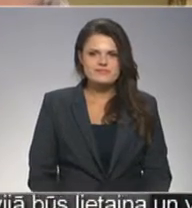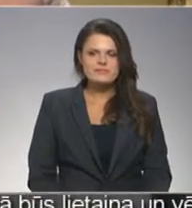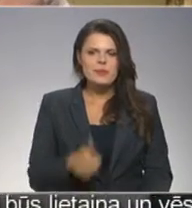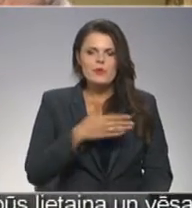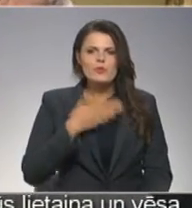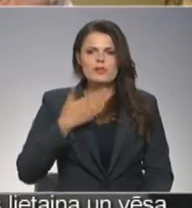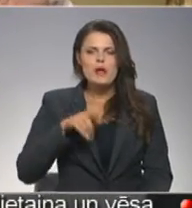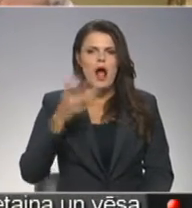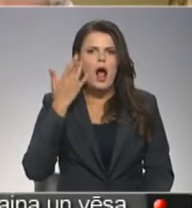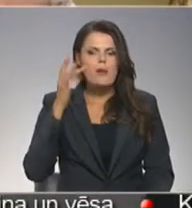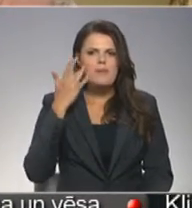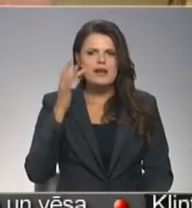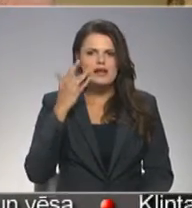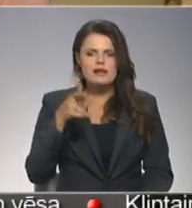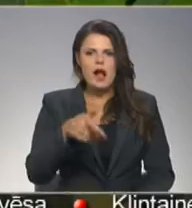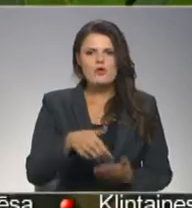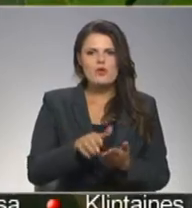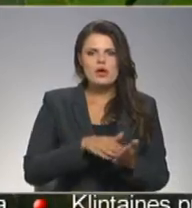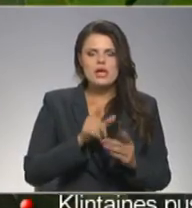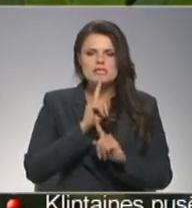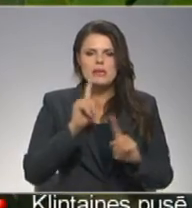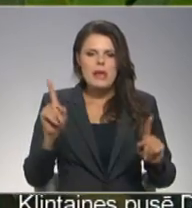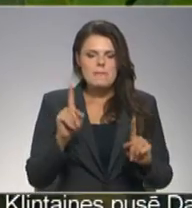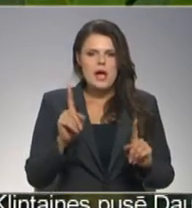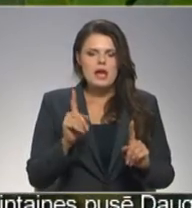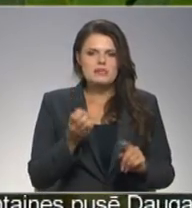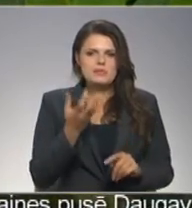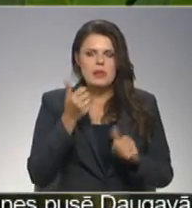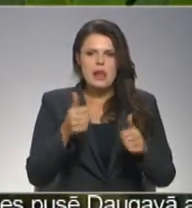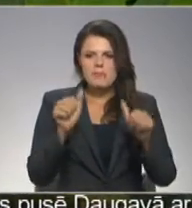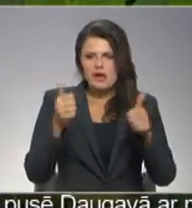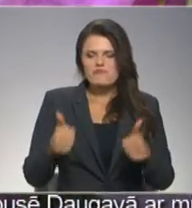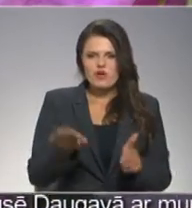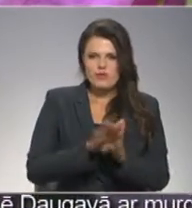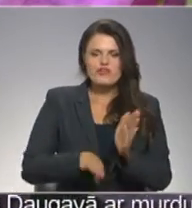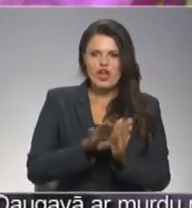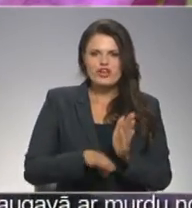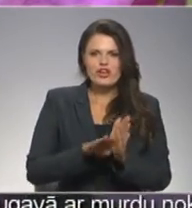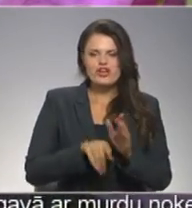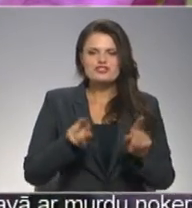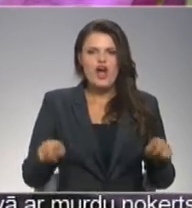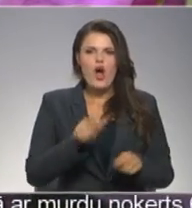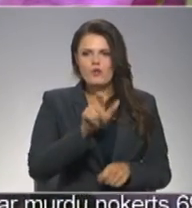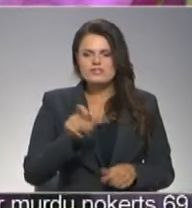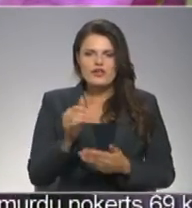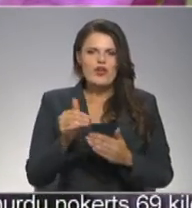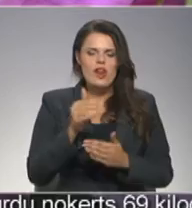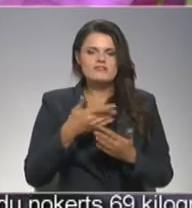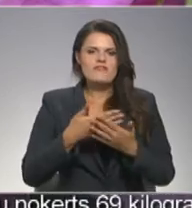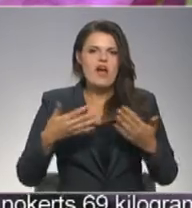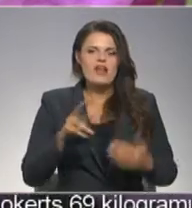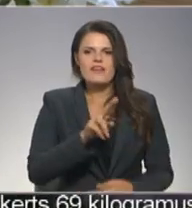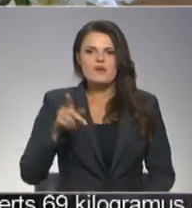Man ļoti patīk šis amerikāņu korāls. Tāda ļoti neparasta peonija, laba forma, lakoniska. Peonija audzētāja kolekcijās ir vairāk